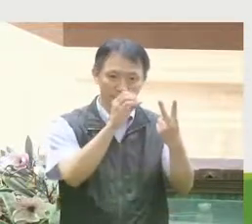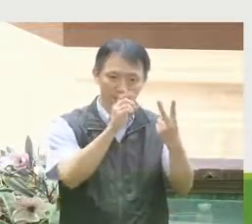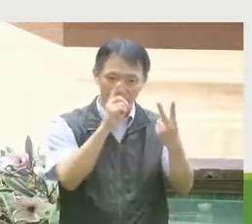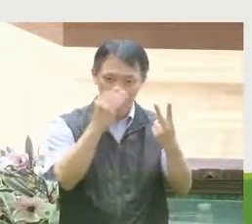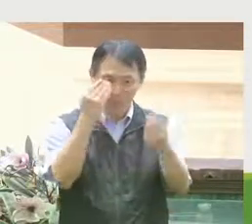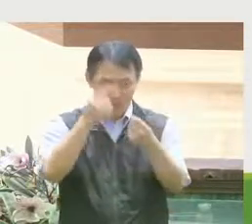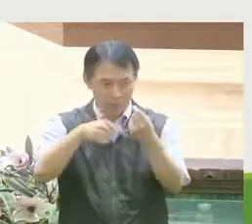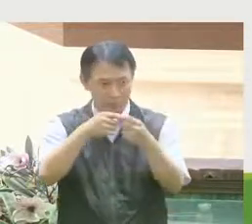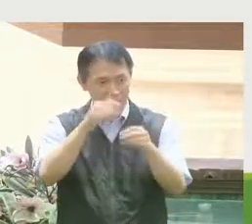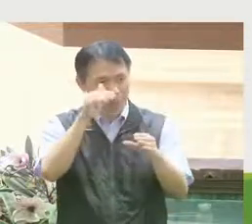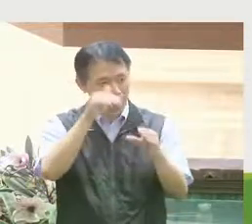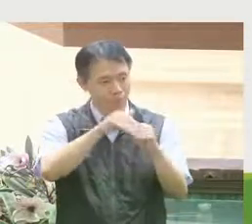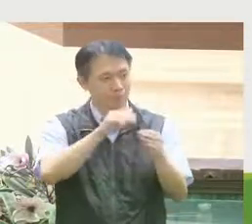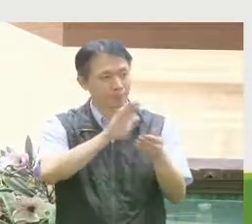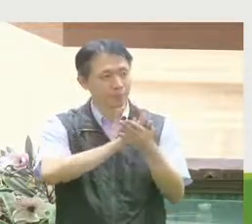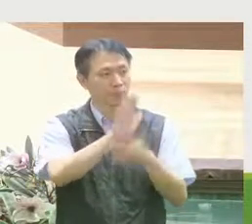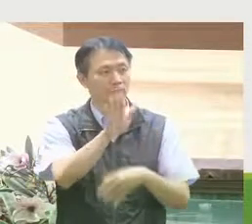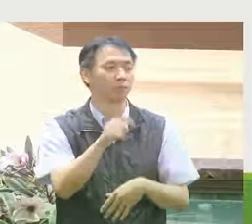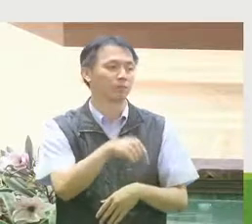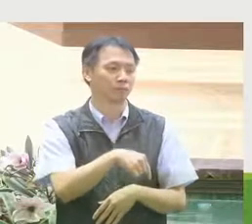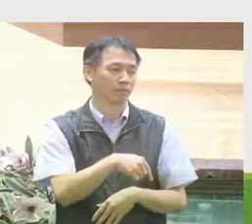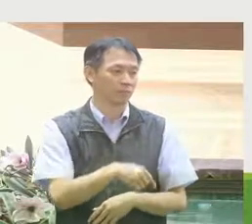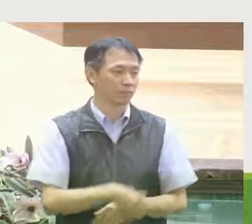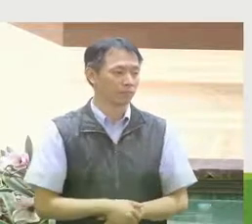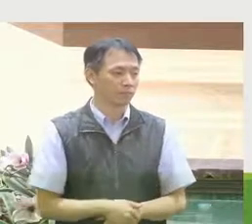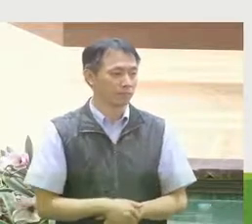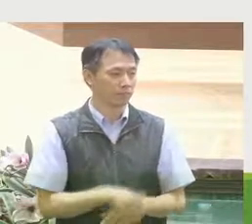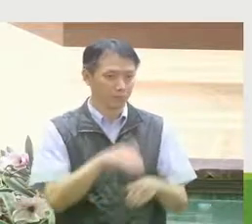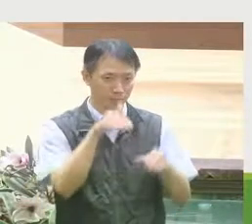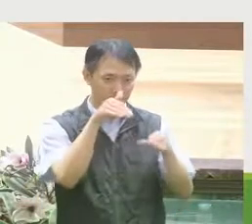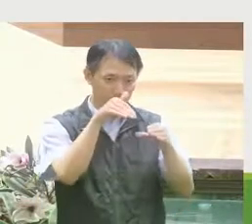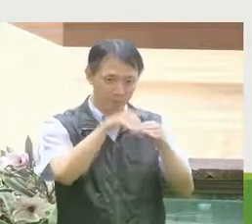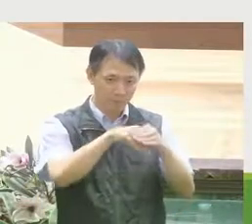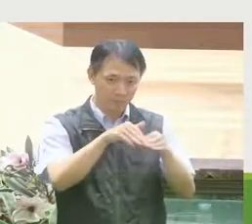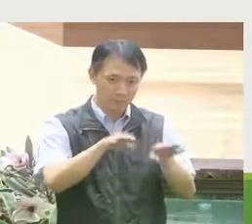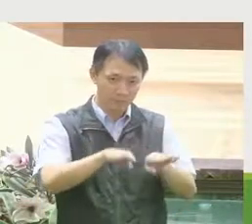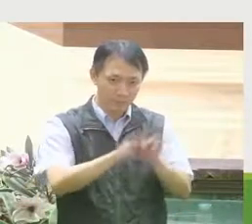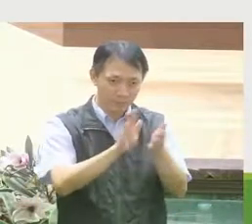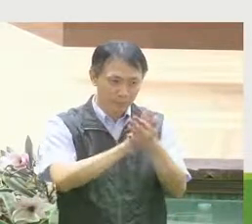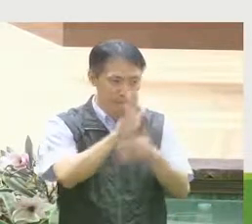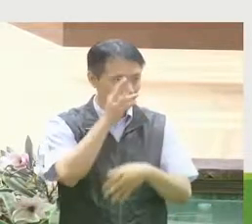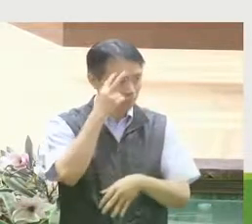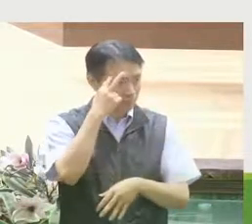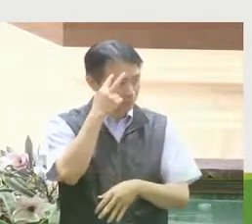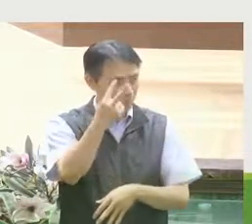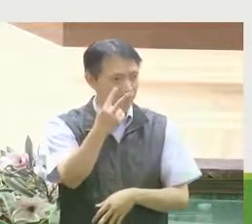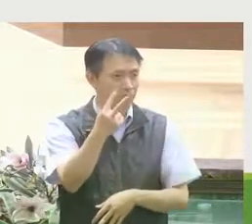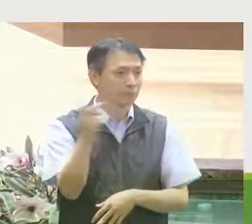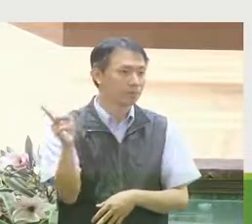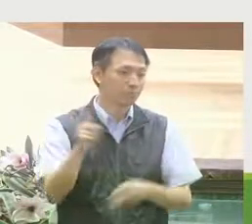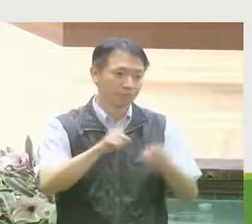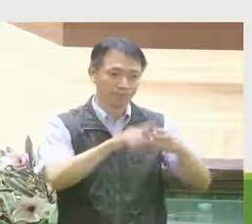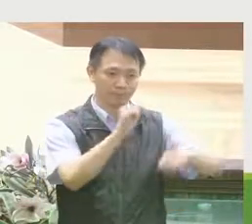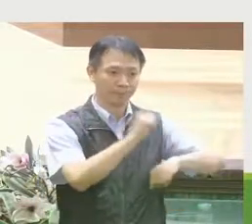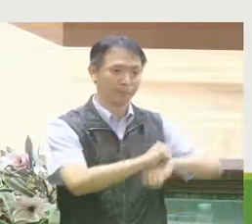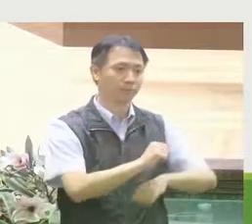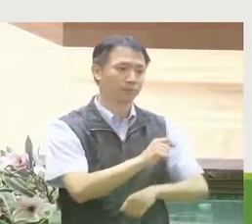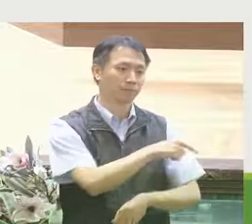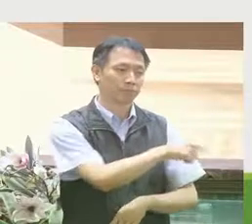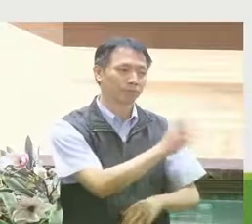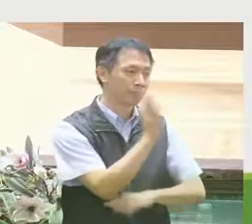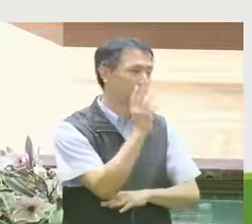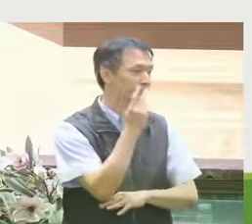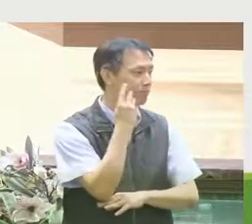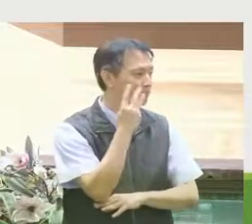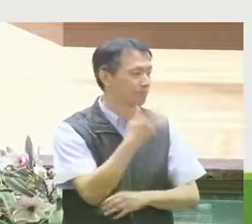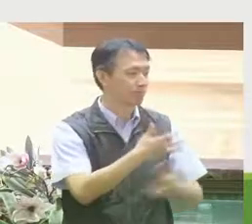失败的直接原因。在投票开始后两天，投票主办方作为政治团体有